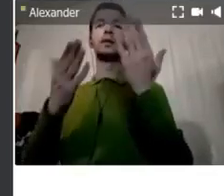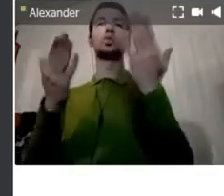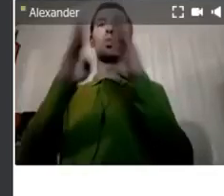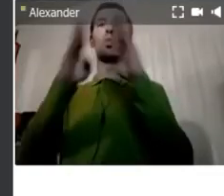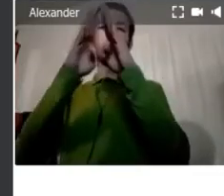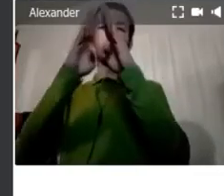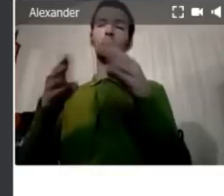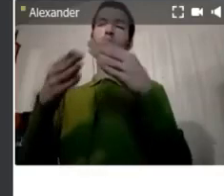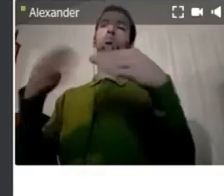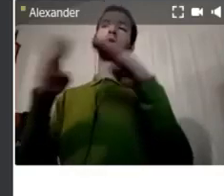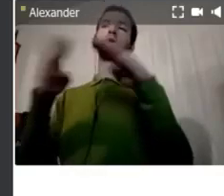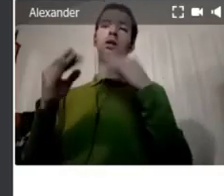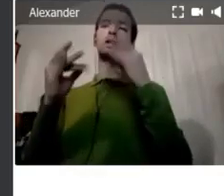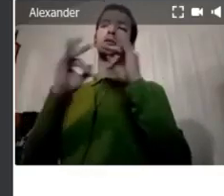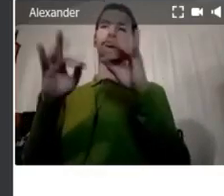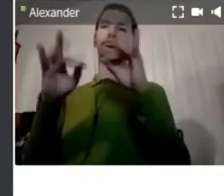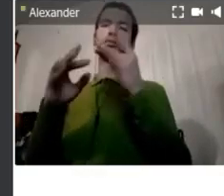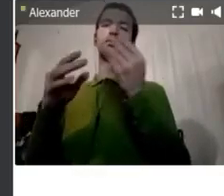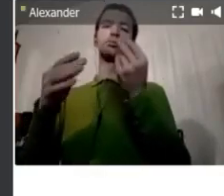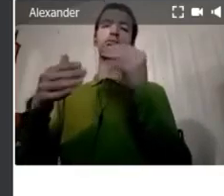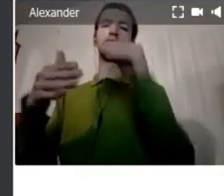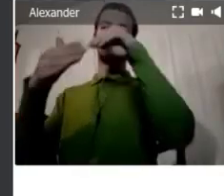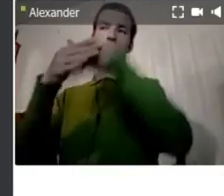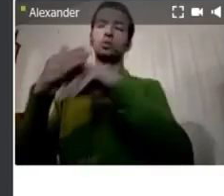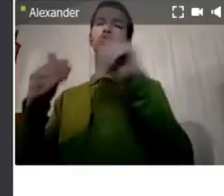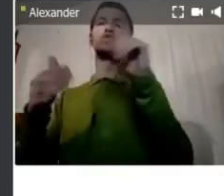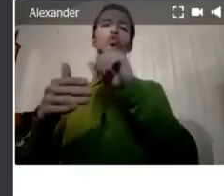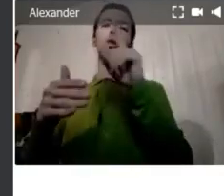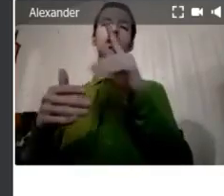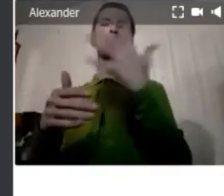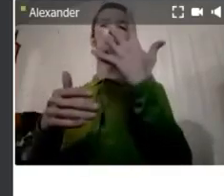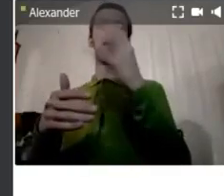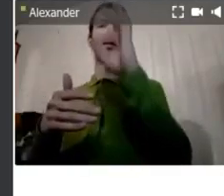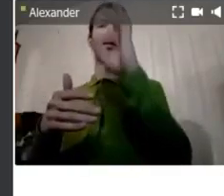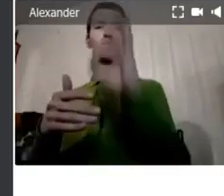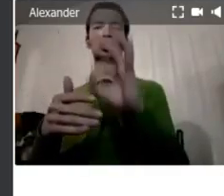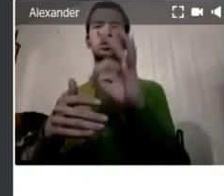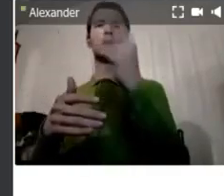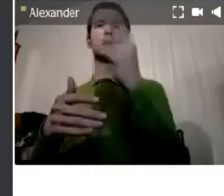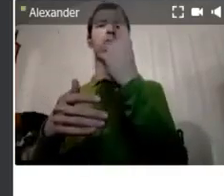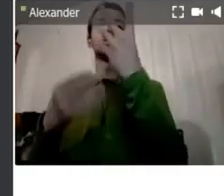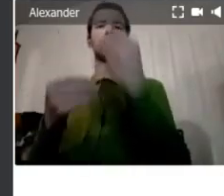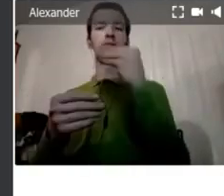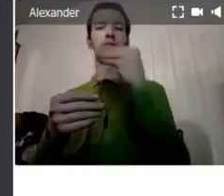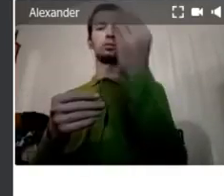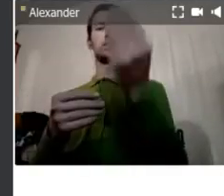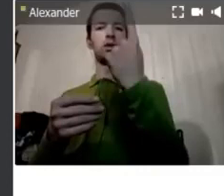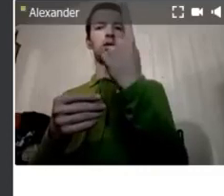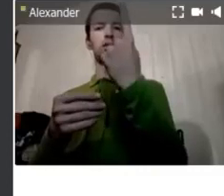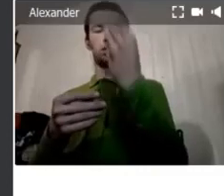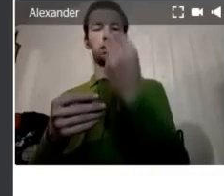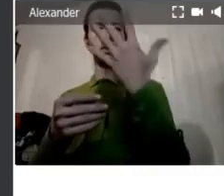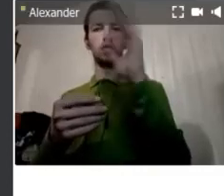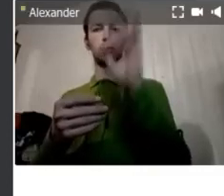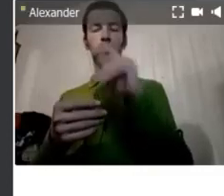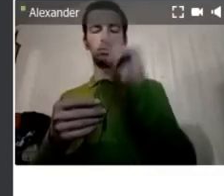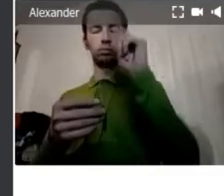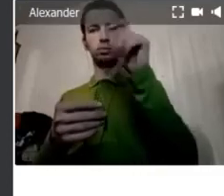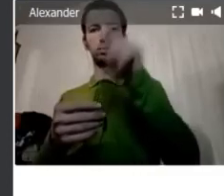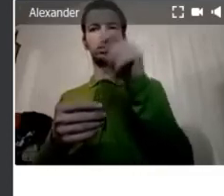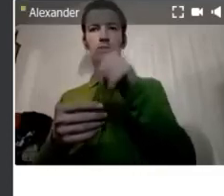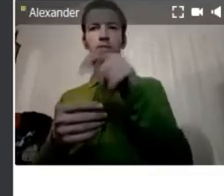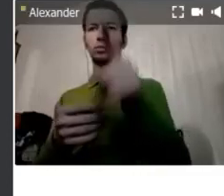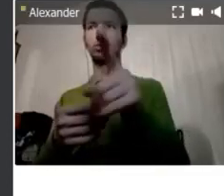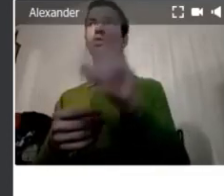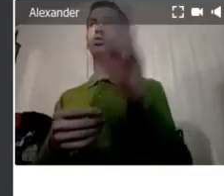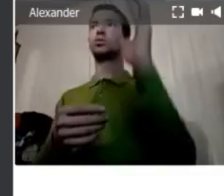во что вы инвестируете? Что у вас? Ценные бумаги, земля, предприятия, банковские счета и вклады. Во что вы инвестируете? Если вам